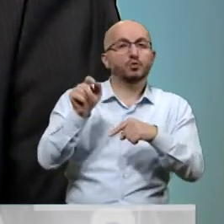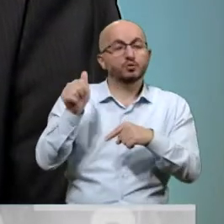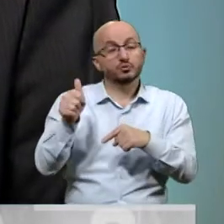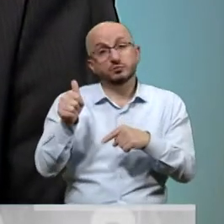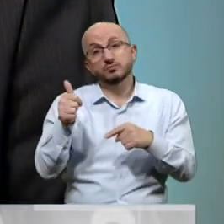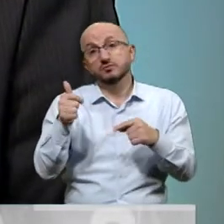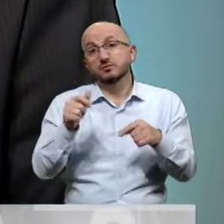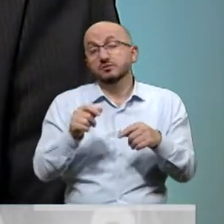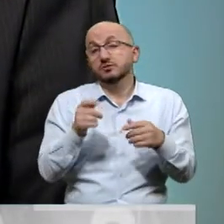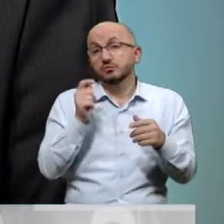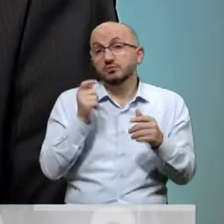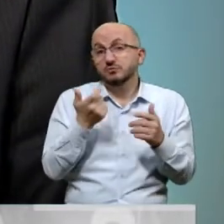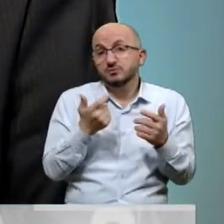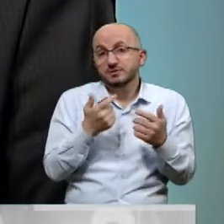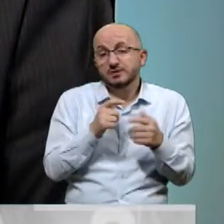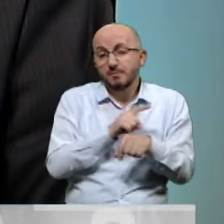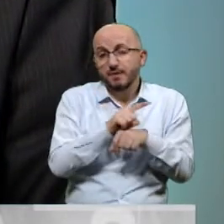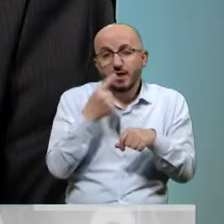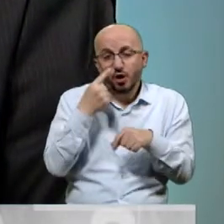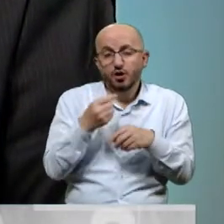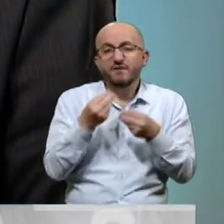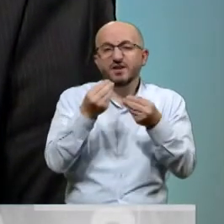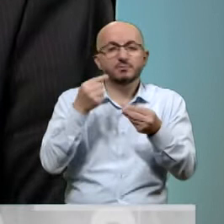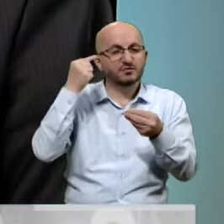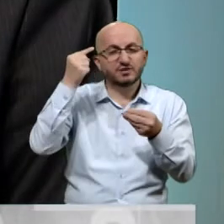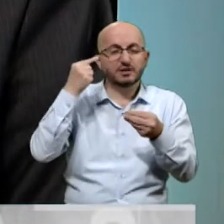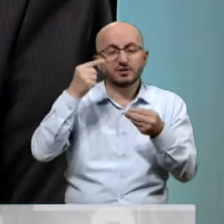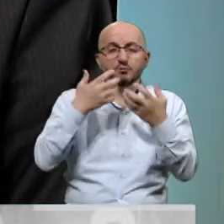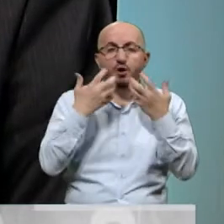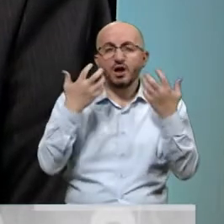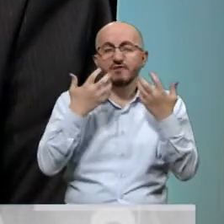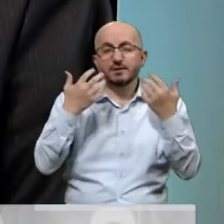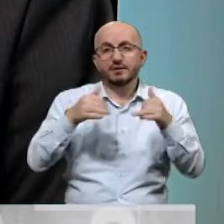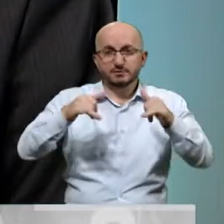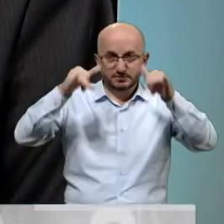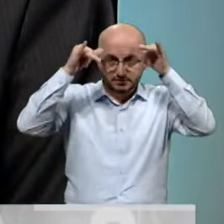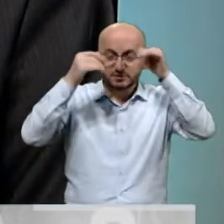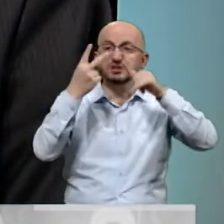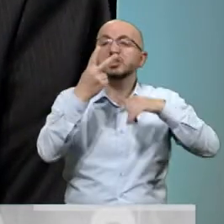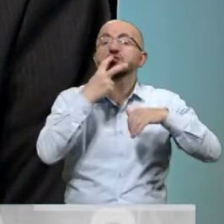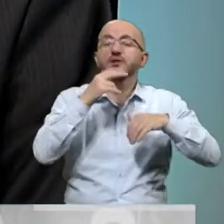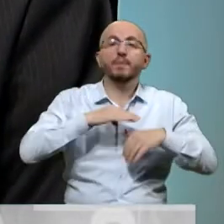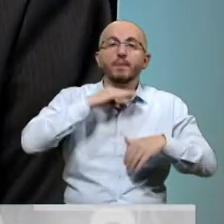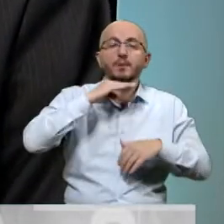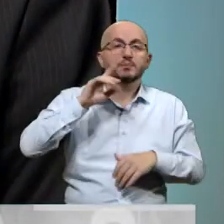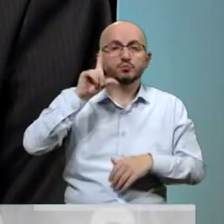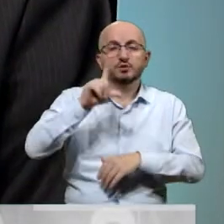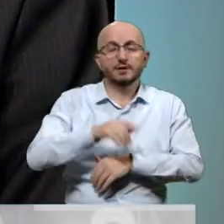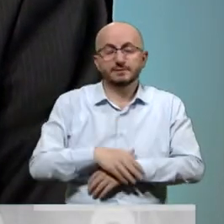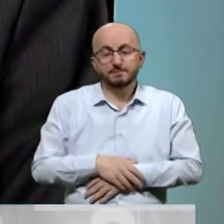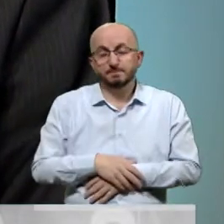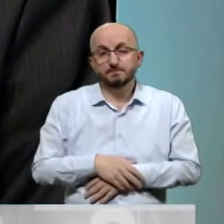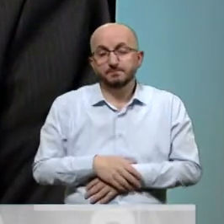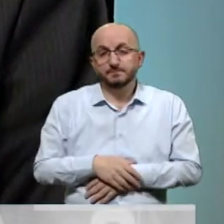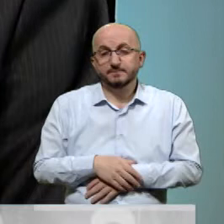şartlarına göre verilmiş görüşlerdir. Bu hayvanların yani sığırın mesela 2 yaşını ikmal etmiş olması lazım.